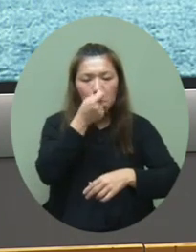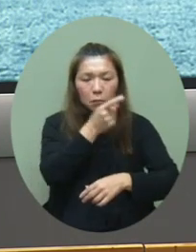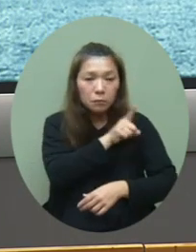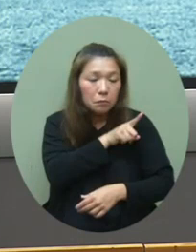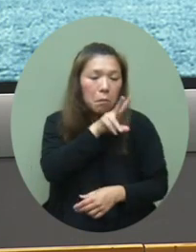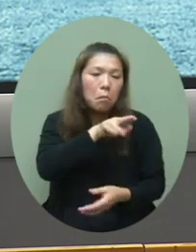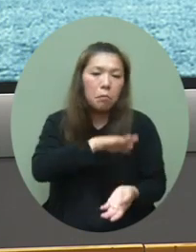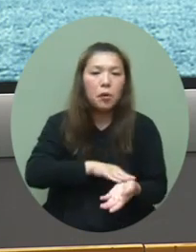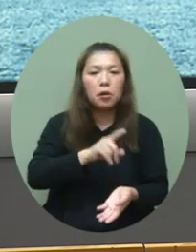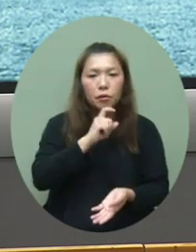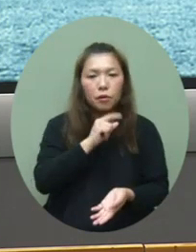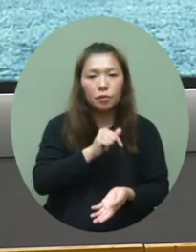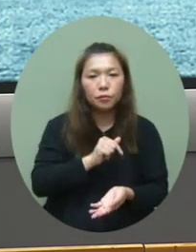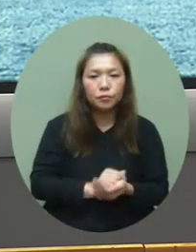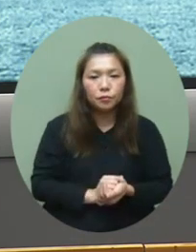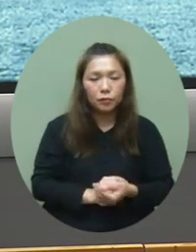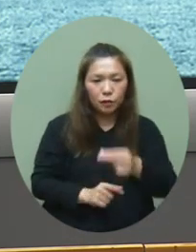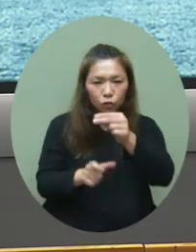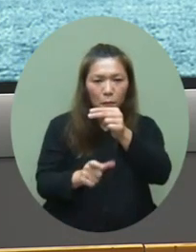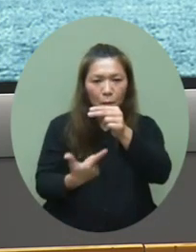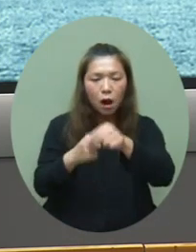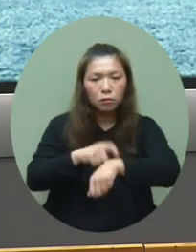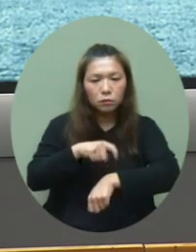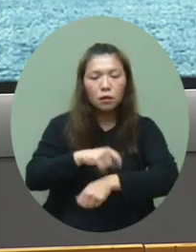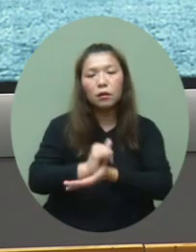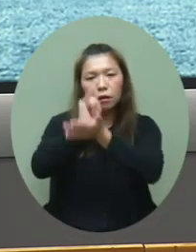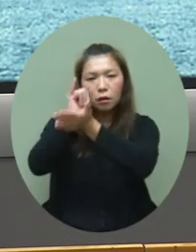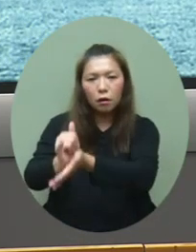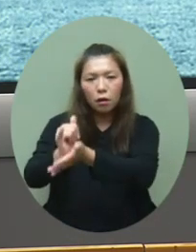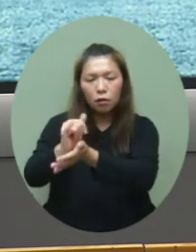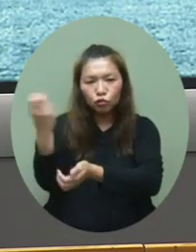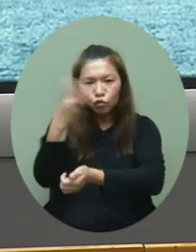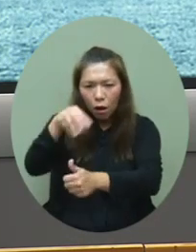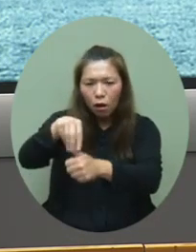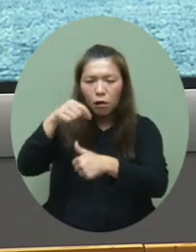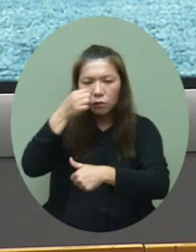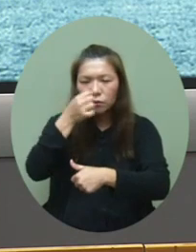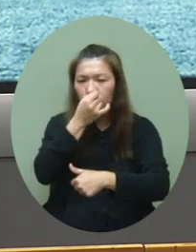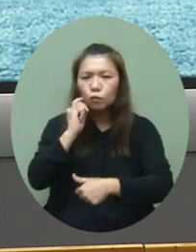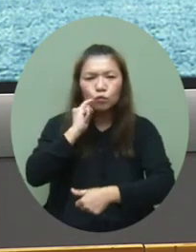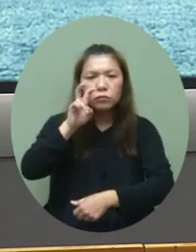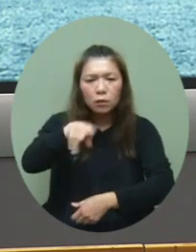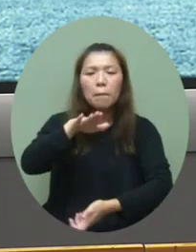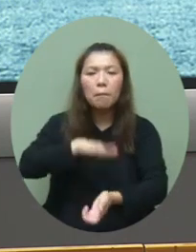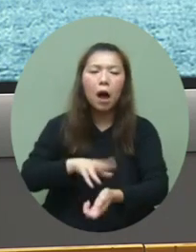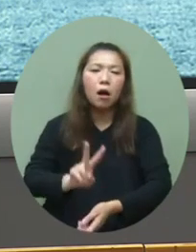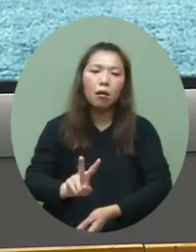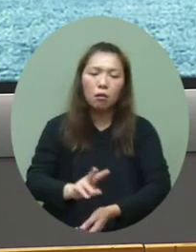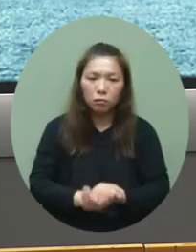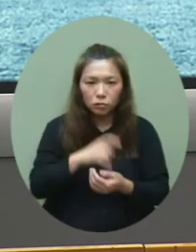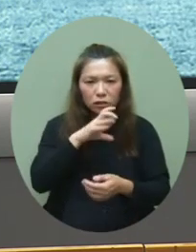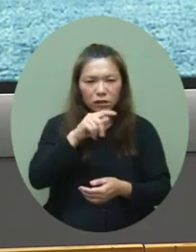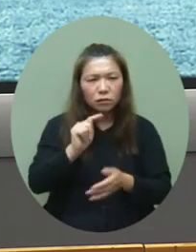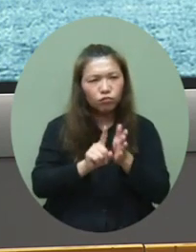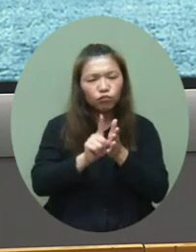陽性。咁佢喺7月8日咁係入院篩查嘅時候，佢個核酸測試都係陽性嘅 ，CT